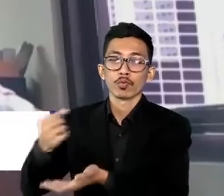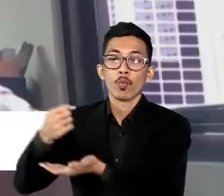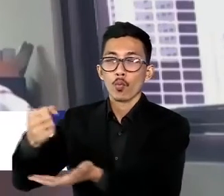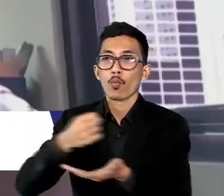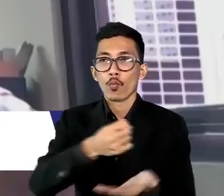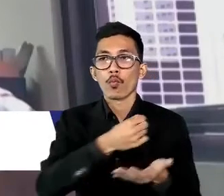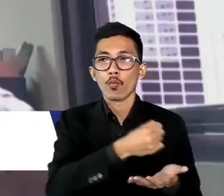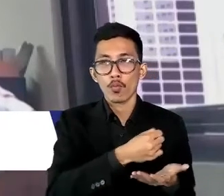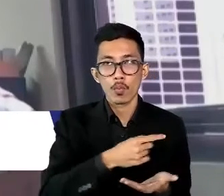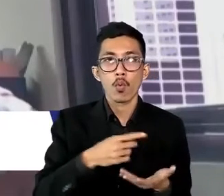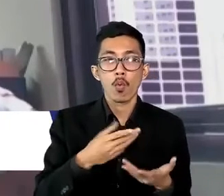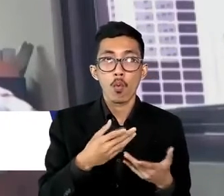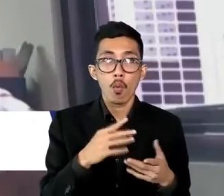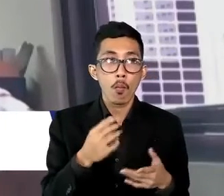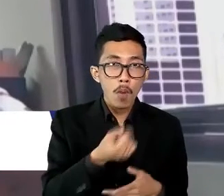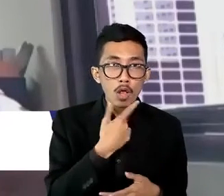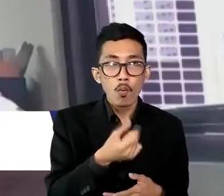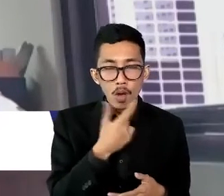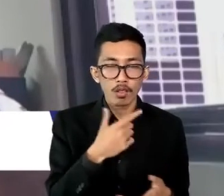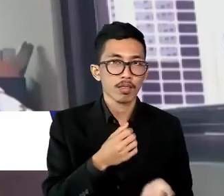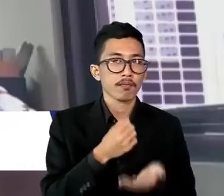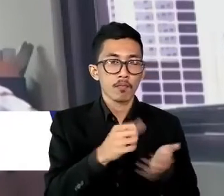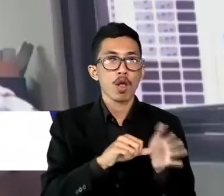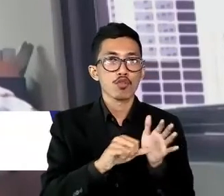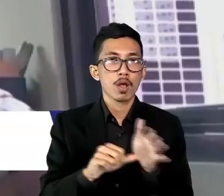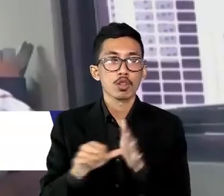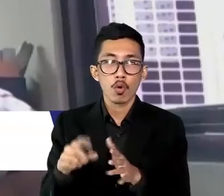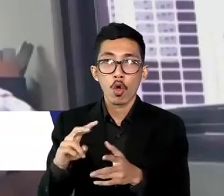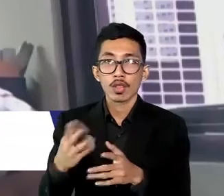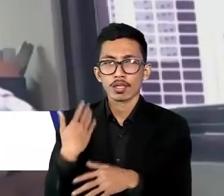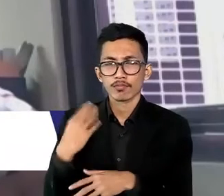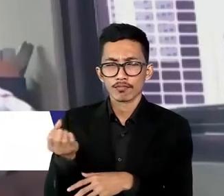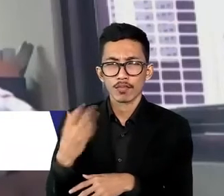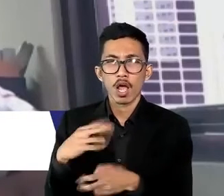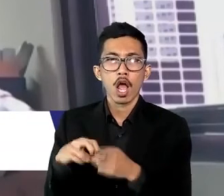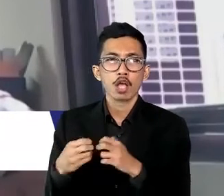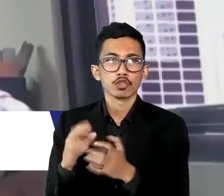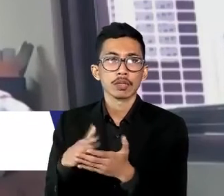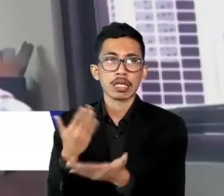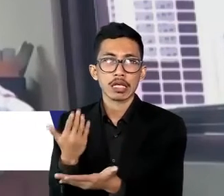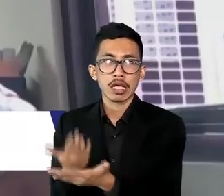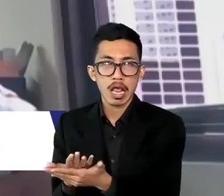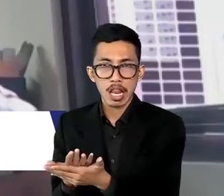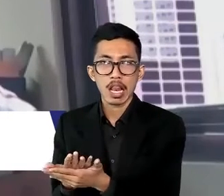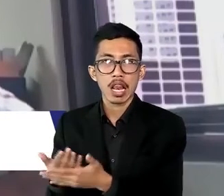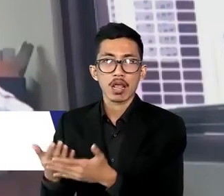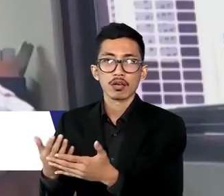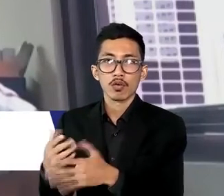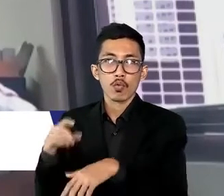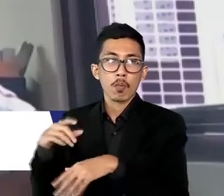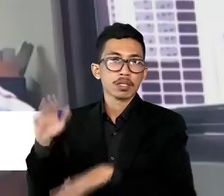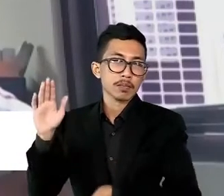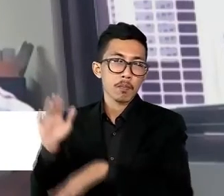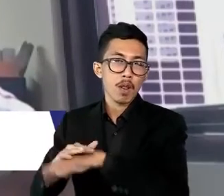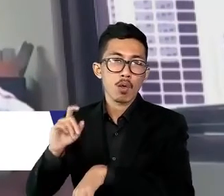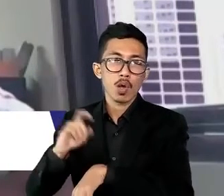terpenuhi. Dan kemudian juga apabila ada kasus kematian di rumah, sebagaimana tadi saya sampaikan, dalam waktu maksimal 6 jam itu sudah harus ditangani. Untuk